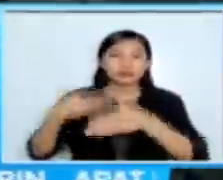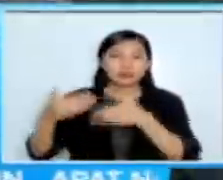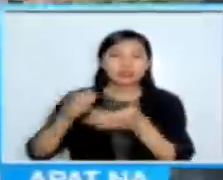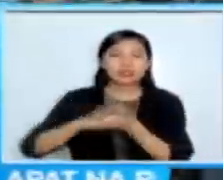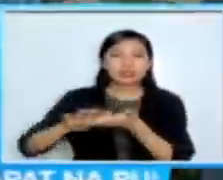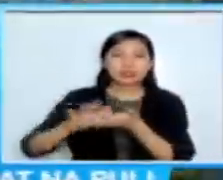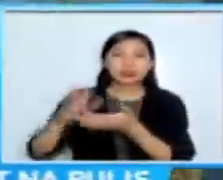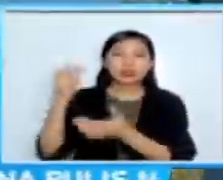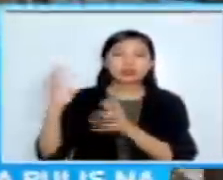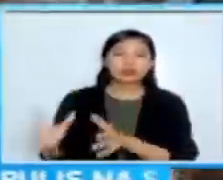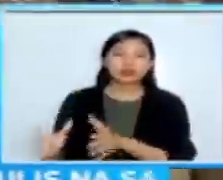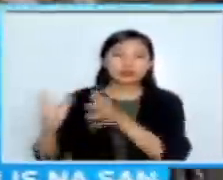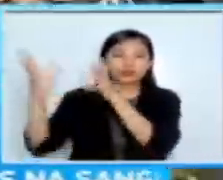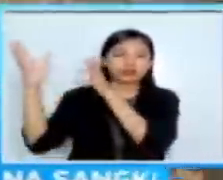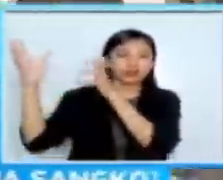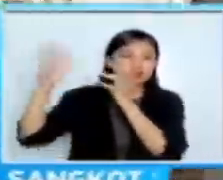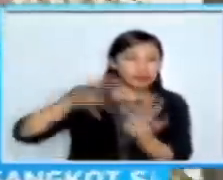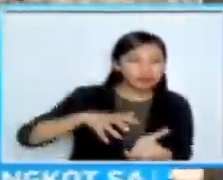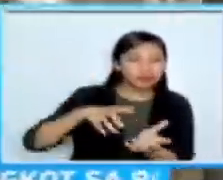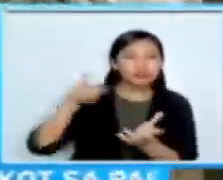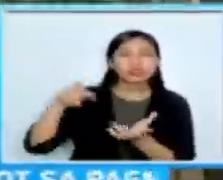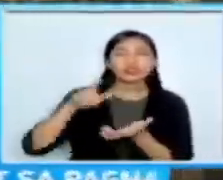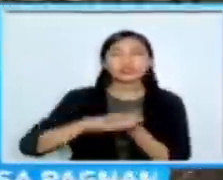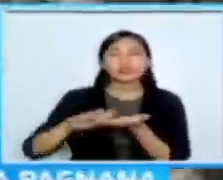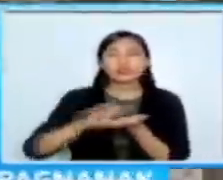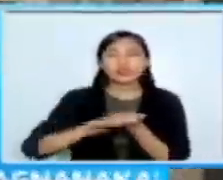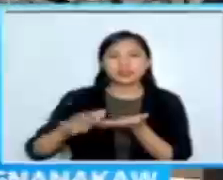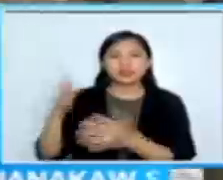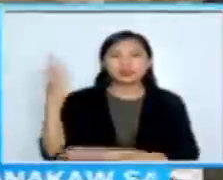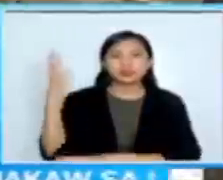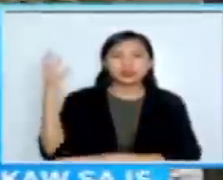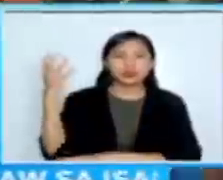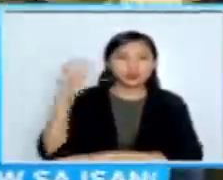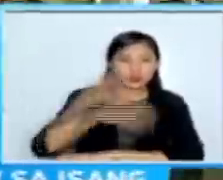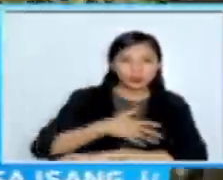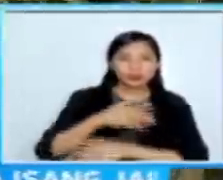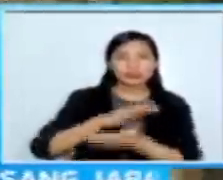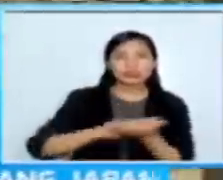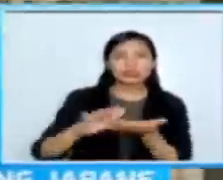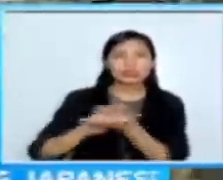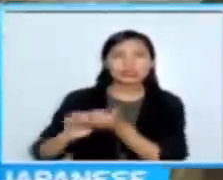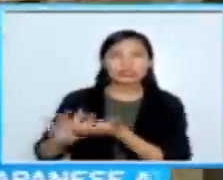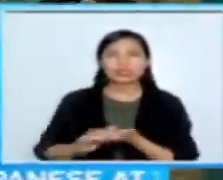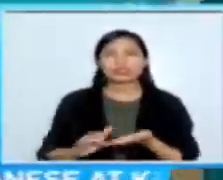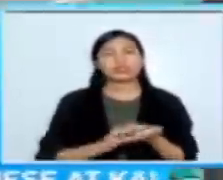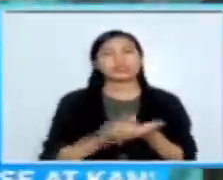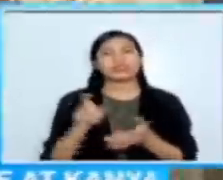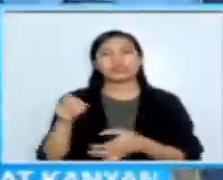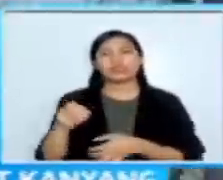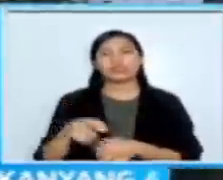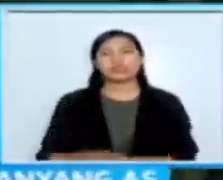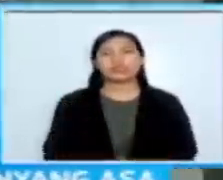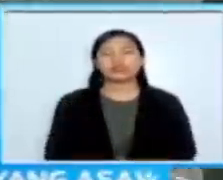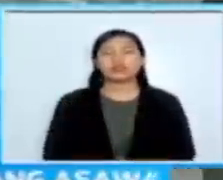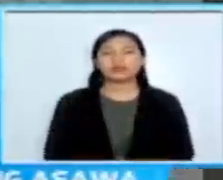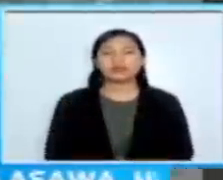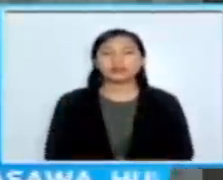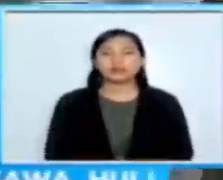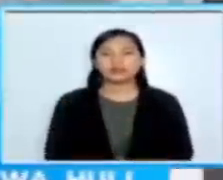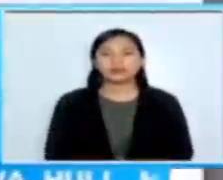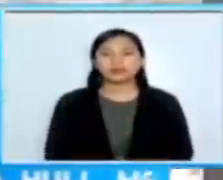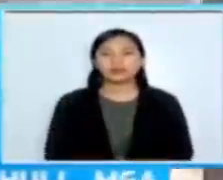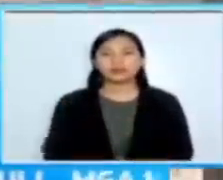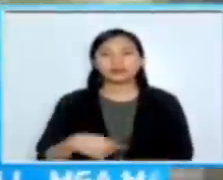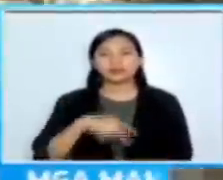na nakabalandra sa kalsada. Marami pa rin mga puno na nakaharang sa daan. Ginagamit na rin namin lahat,